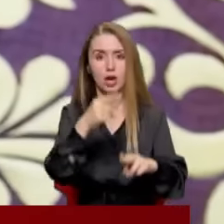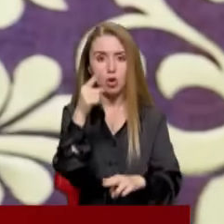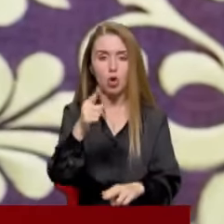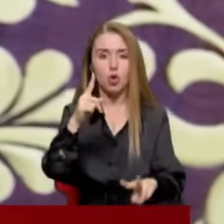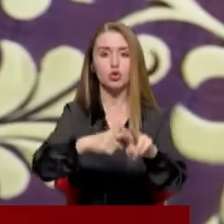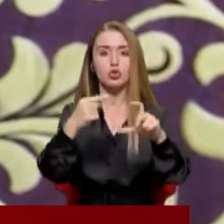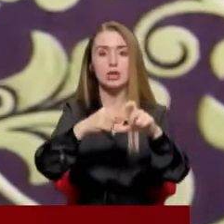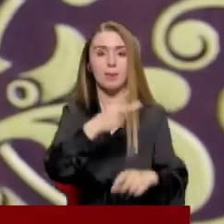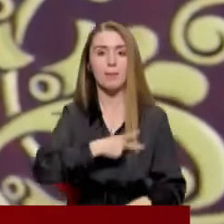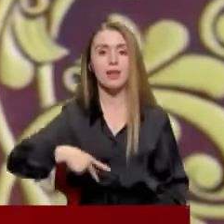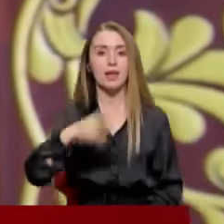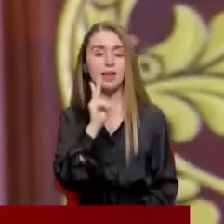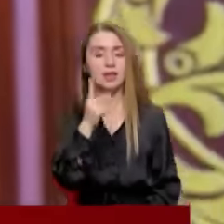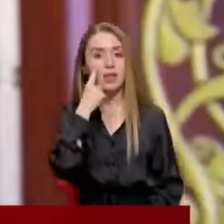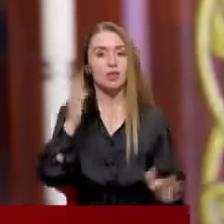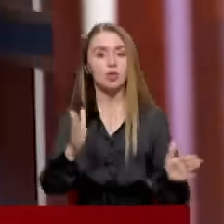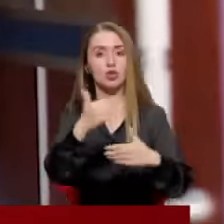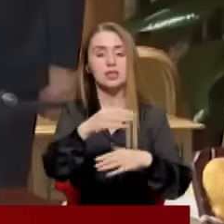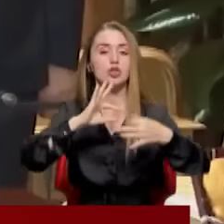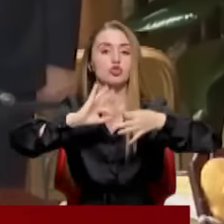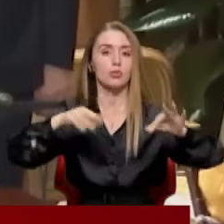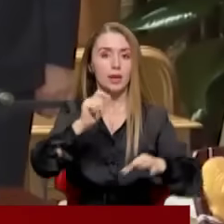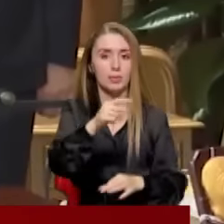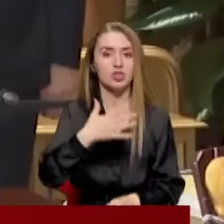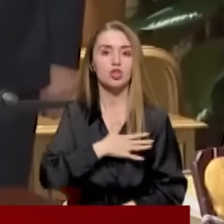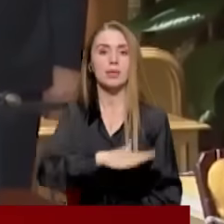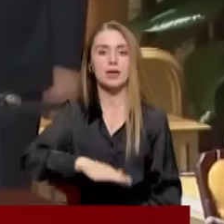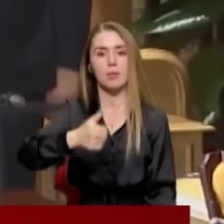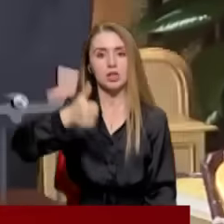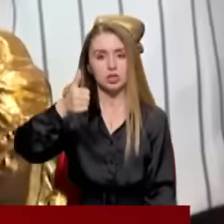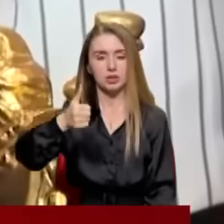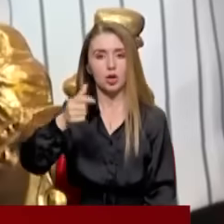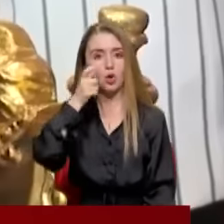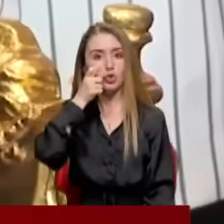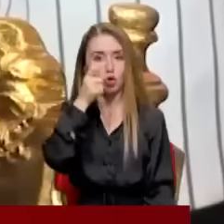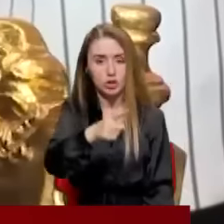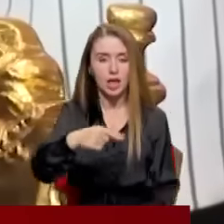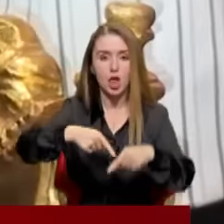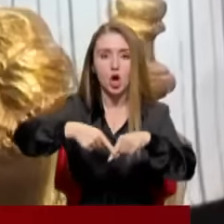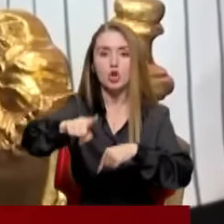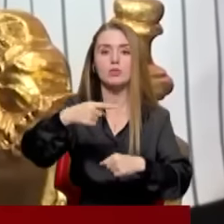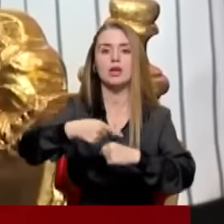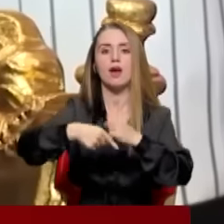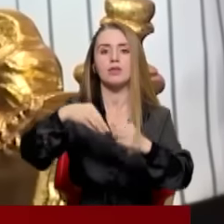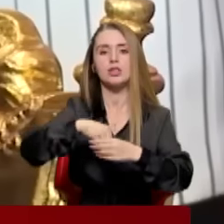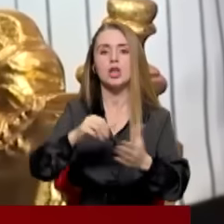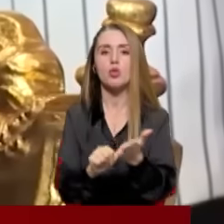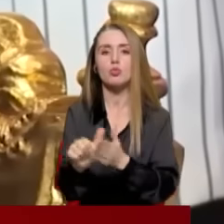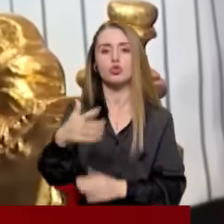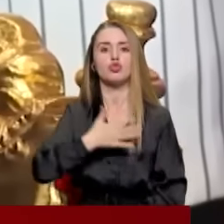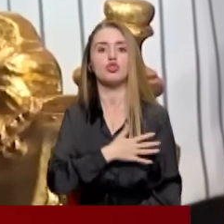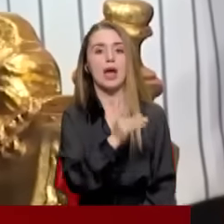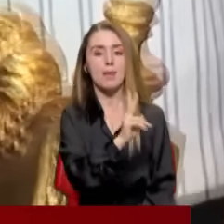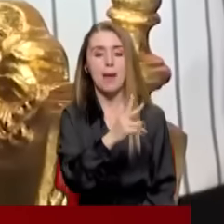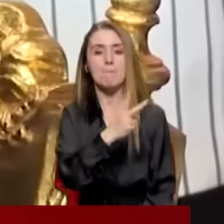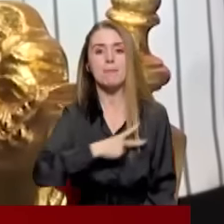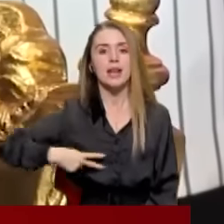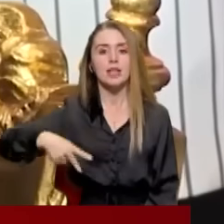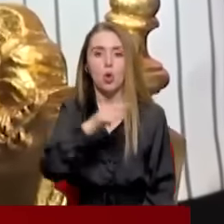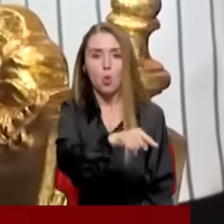Yunus Emre Belediyesi'nin makam odasında kurdu bu cümleleri CHP Genel Başkanı Özgür Özel. Önümüzdeki hafta bütün Cumhuriyet Halk Partili